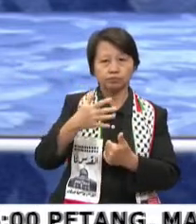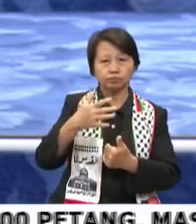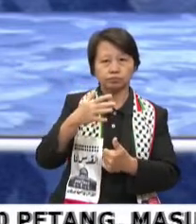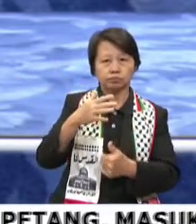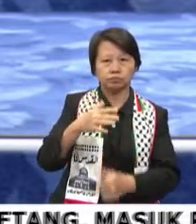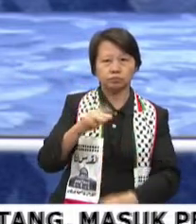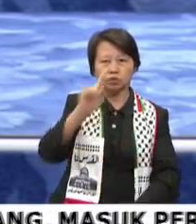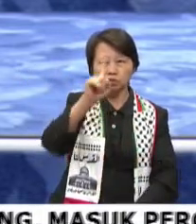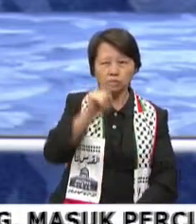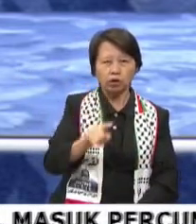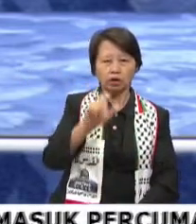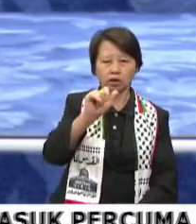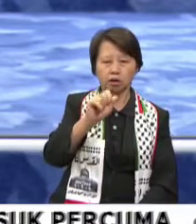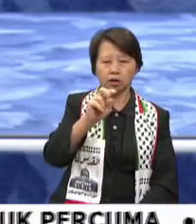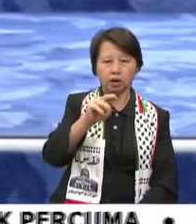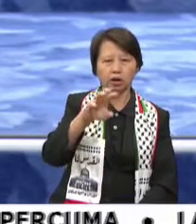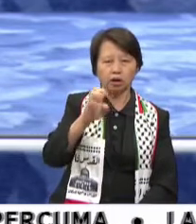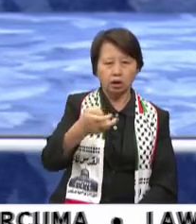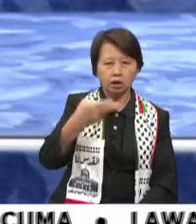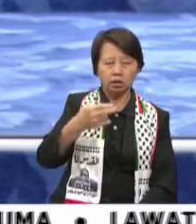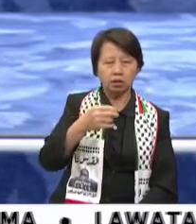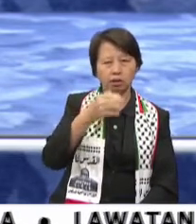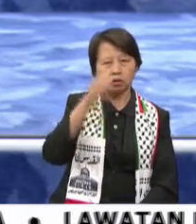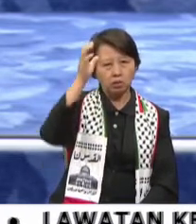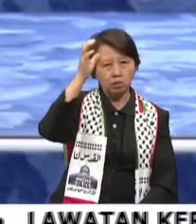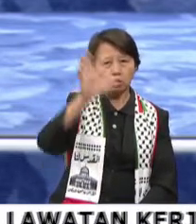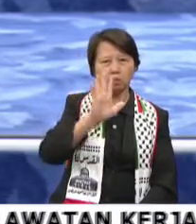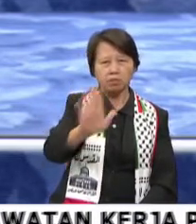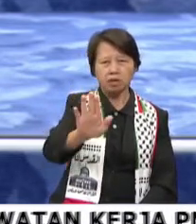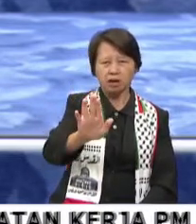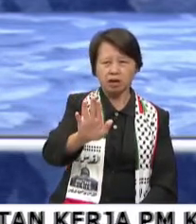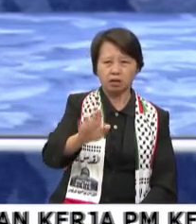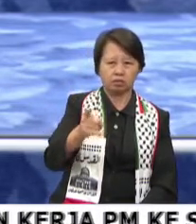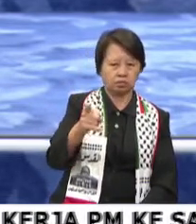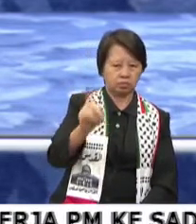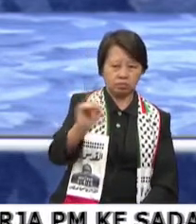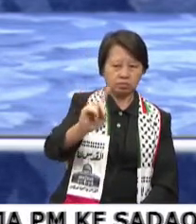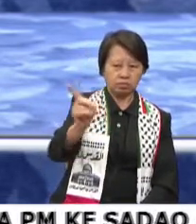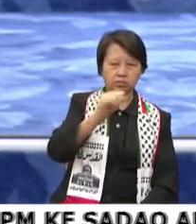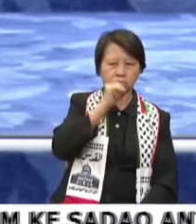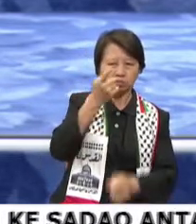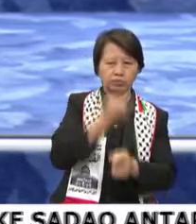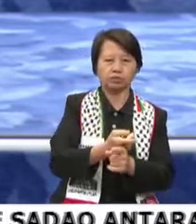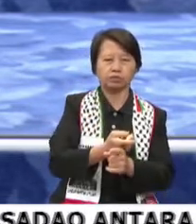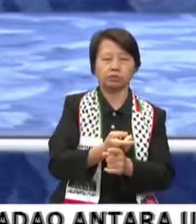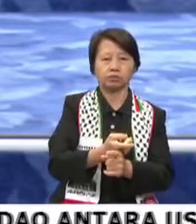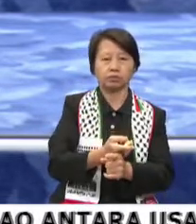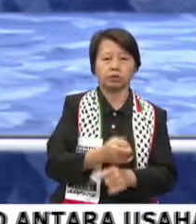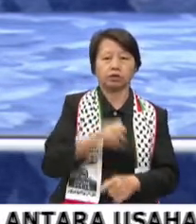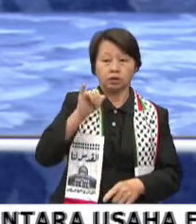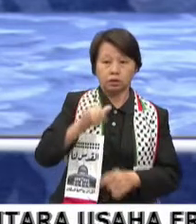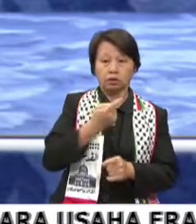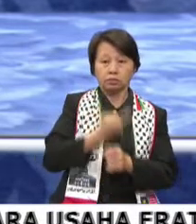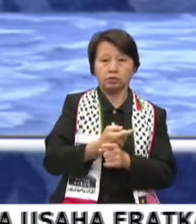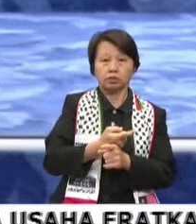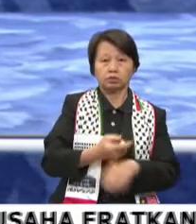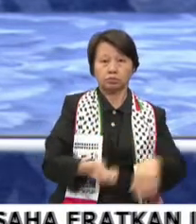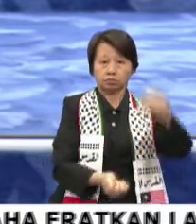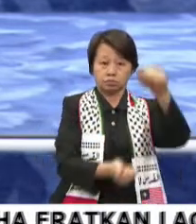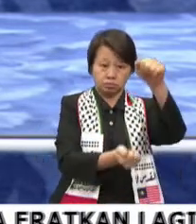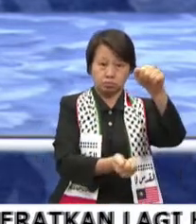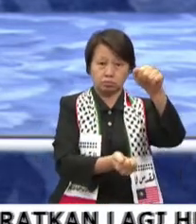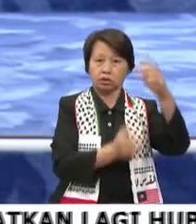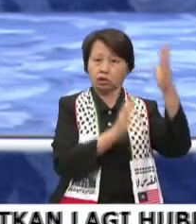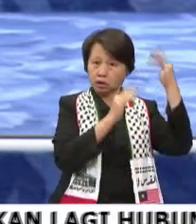aneh mkan konsep Madani tidak tepat ya betul dokumen